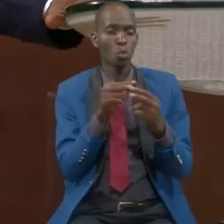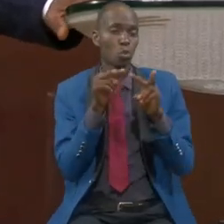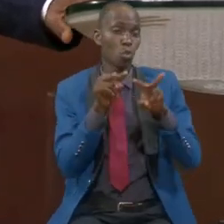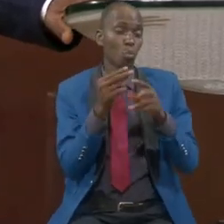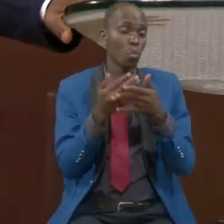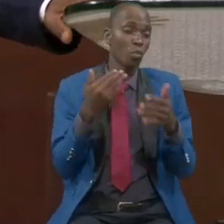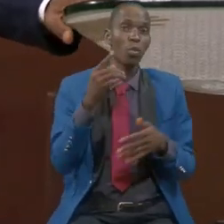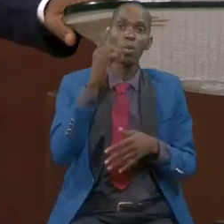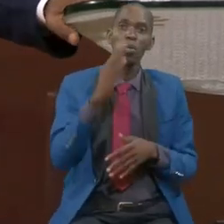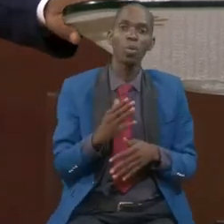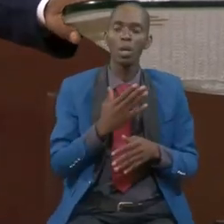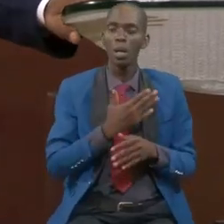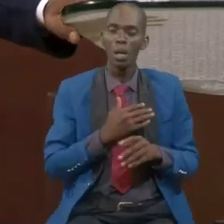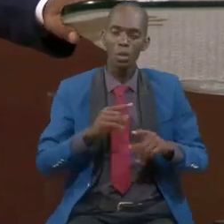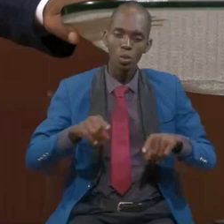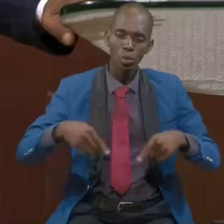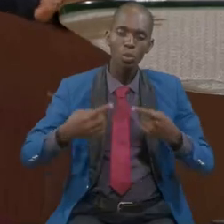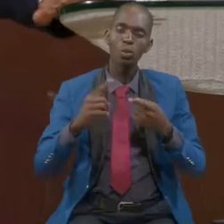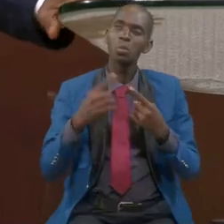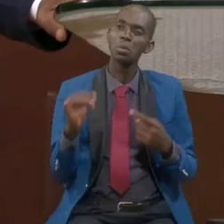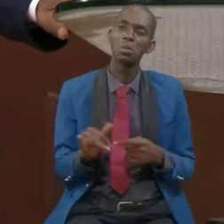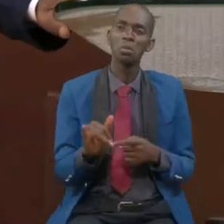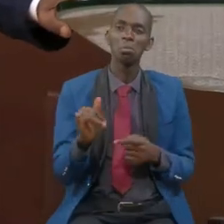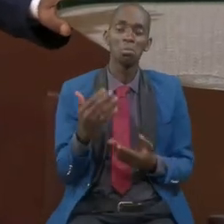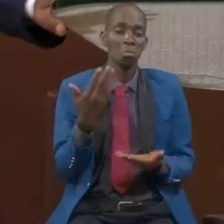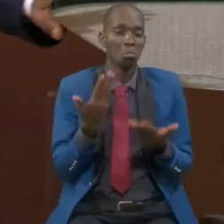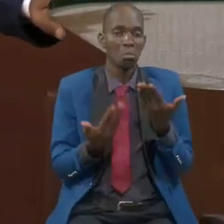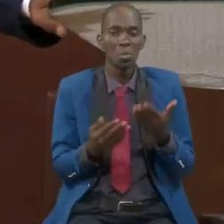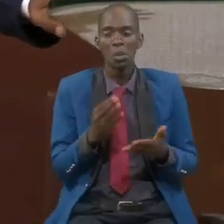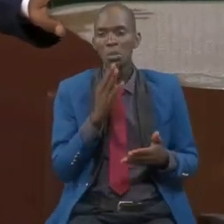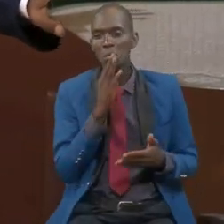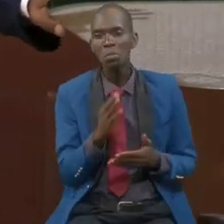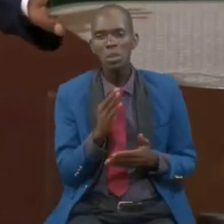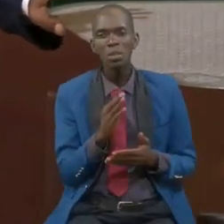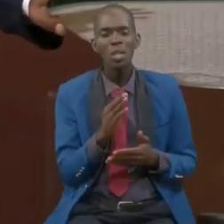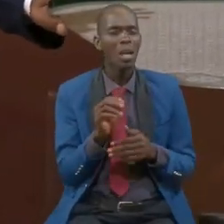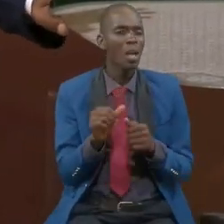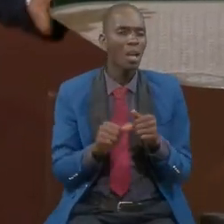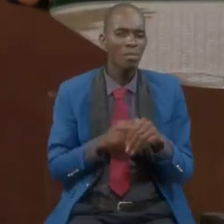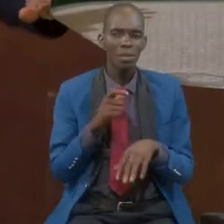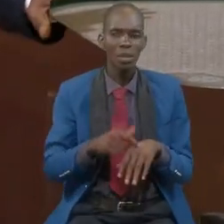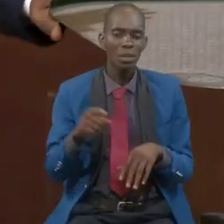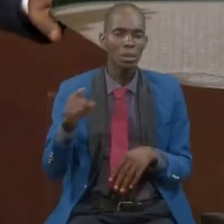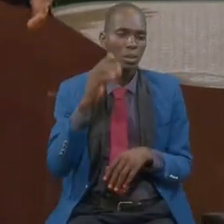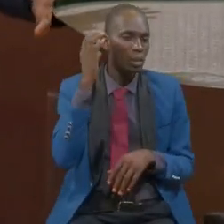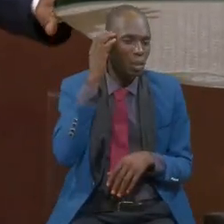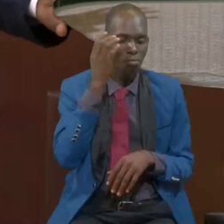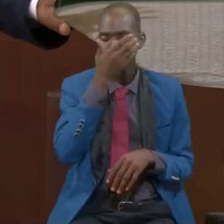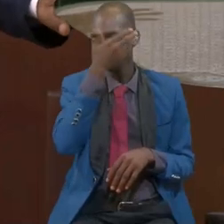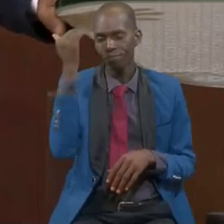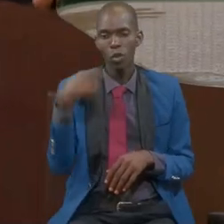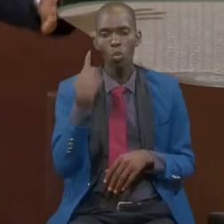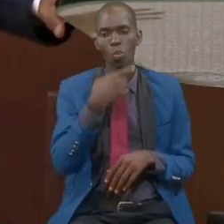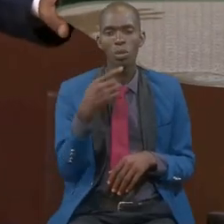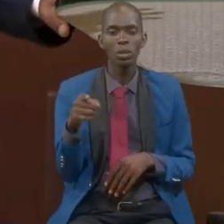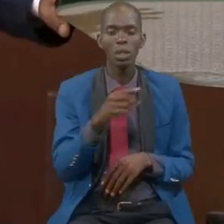comment ils sont devant Dieu. Et ils vont à l'éternité. Toutes ces années, ils ne lisent pas la Bible. Quand ils écoutent